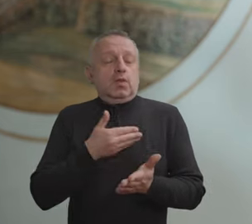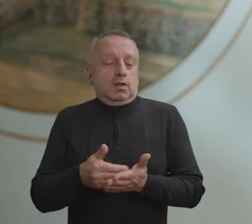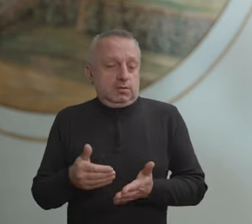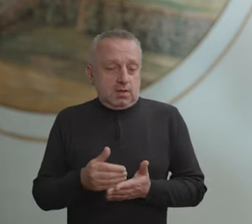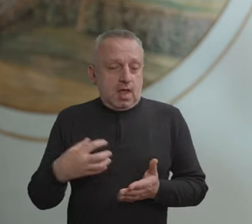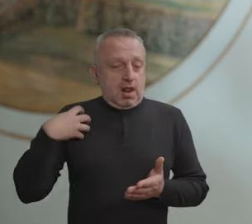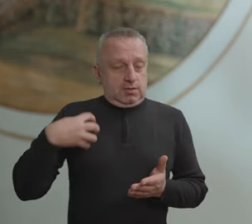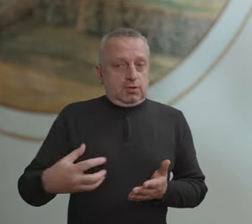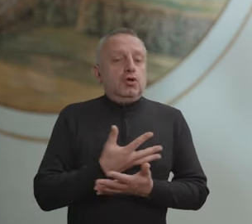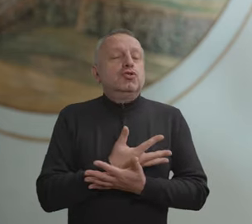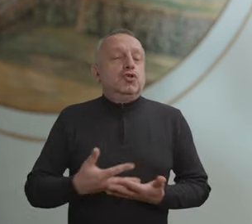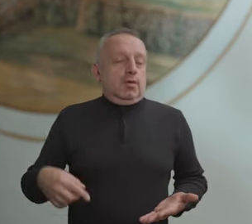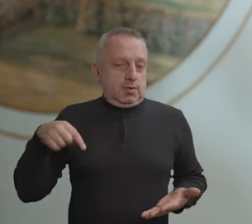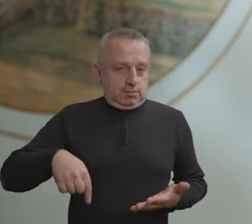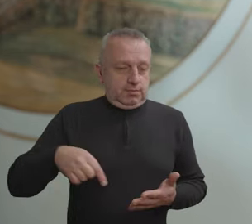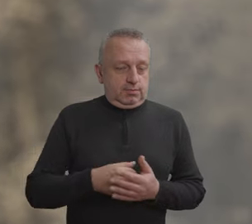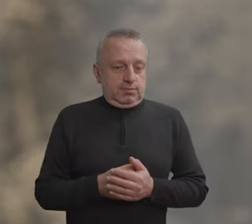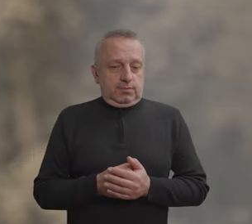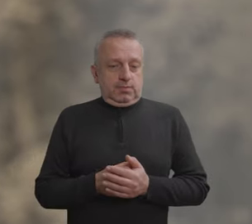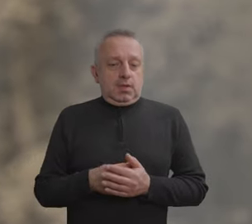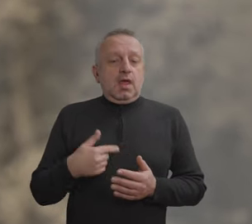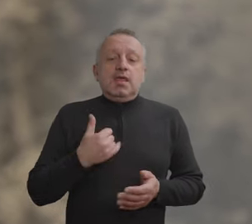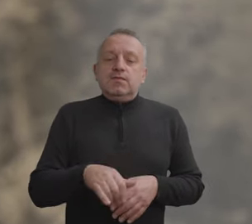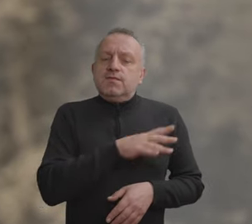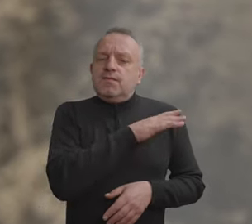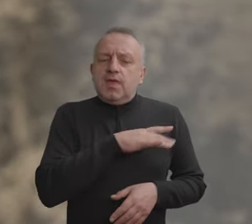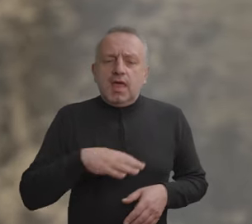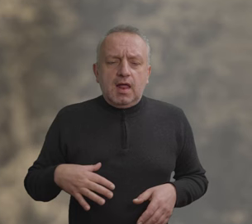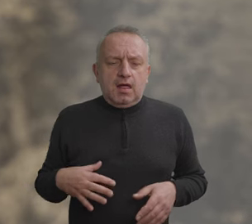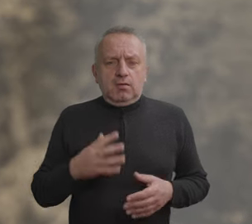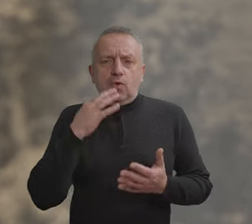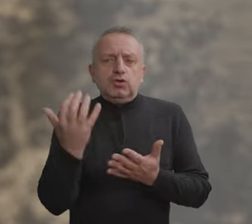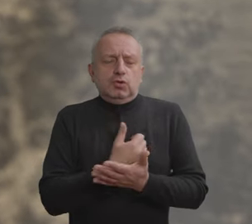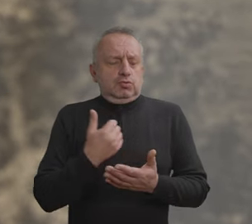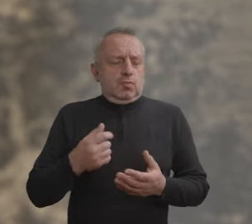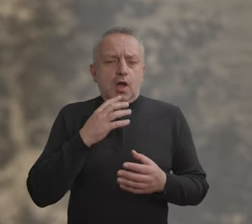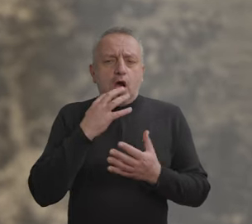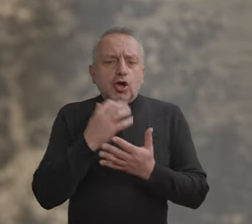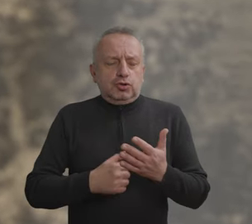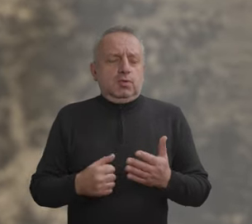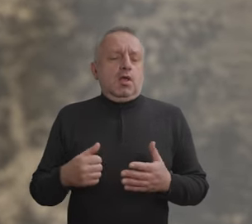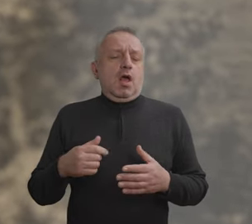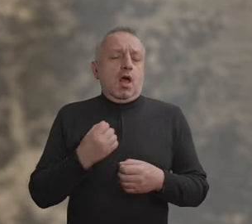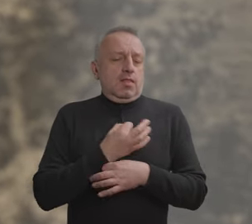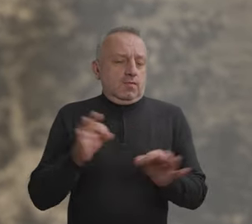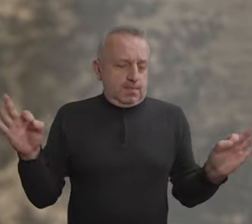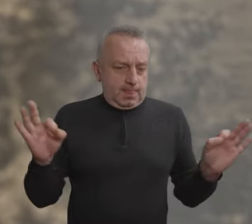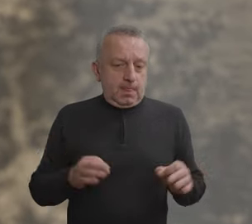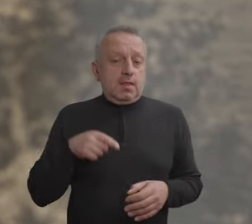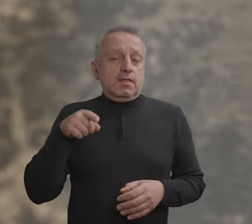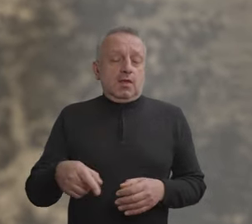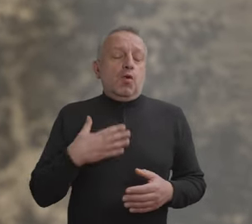przykładami arystokratów, ziemian, którzy wnieśli bardzo wiele w proces odzyskiwania niepodległości. Wielu z nich